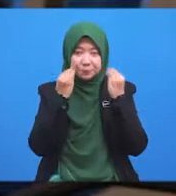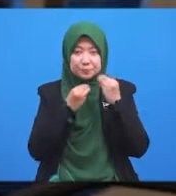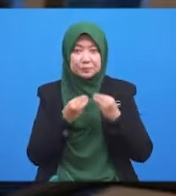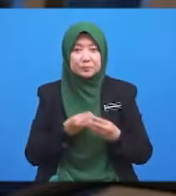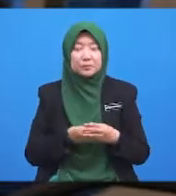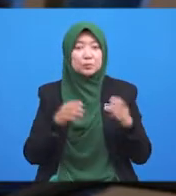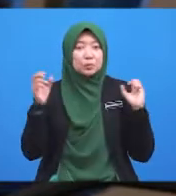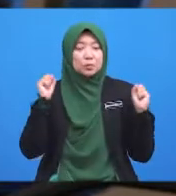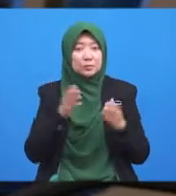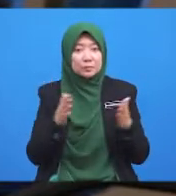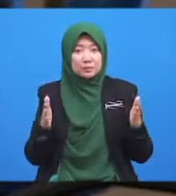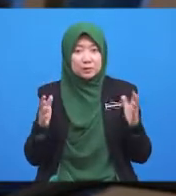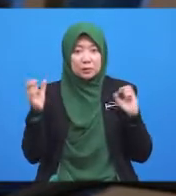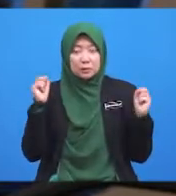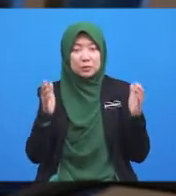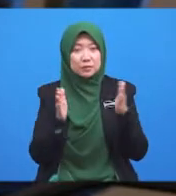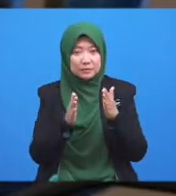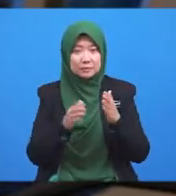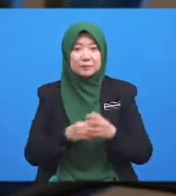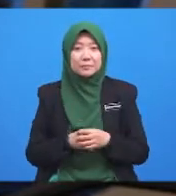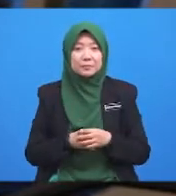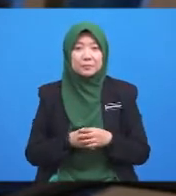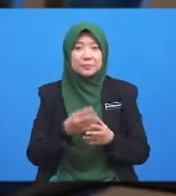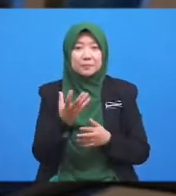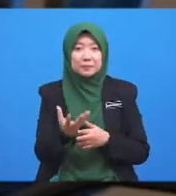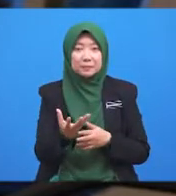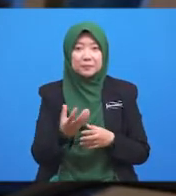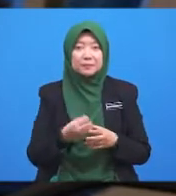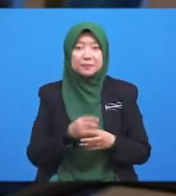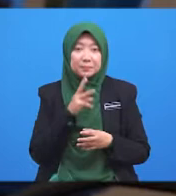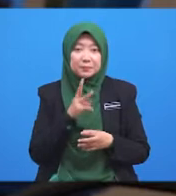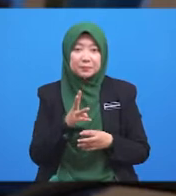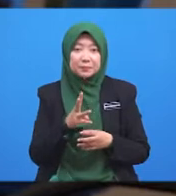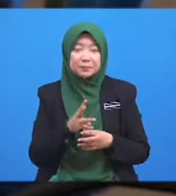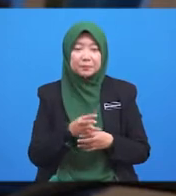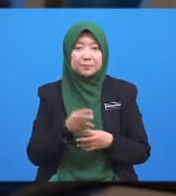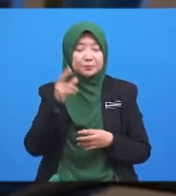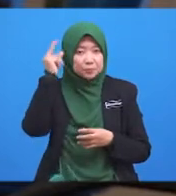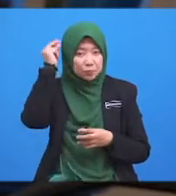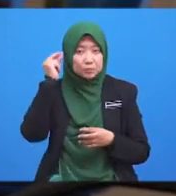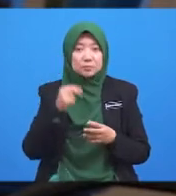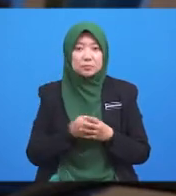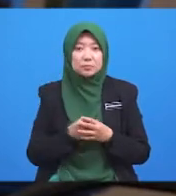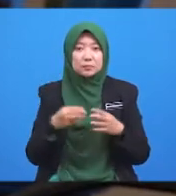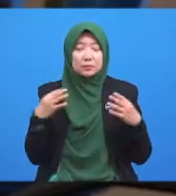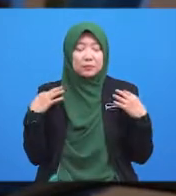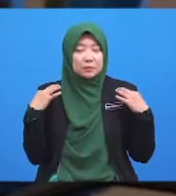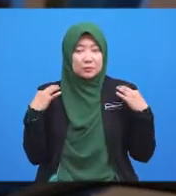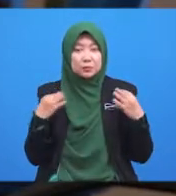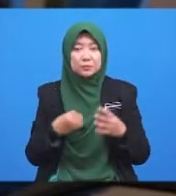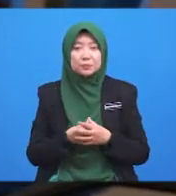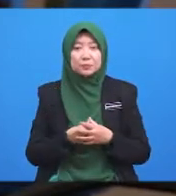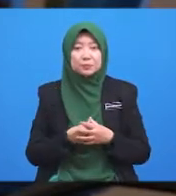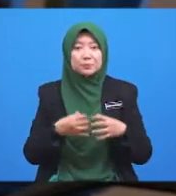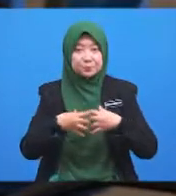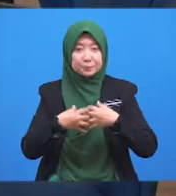tuala besar, tuala kecil, mangkuk air, band rambut, baju, mesin